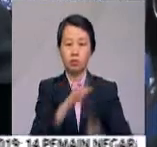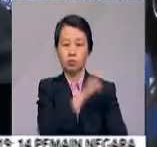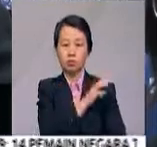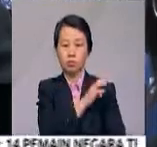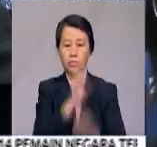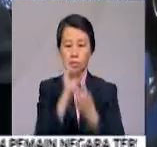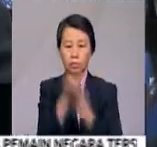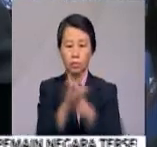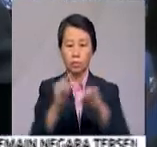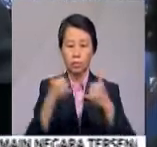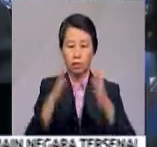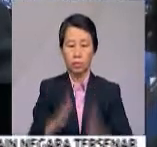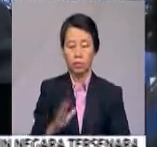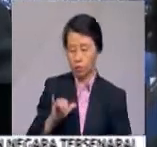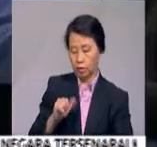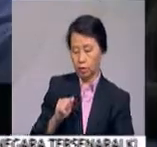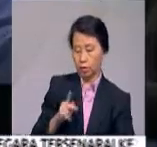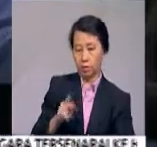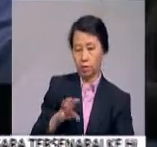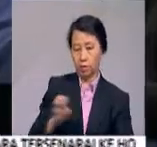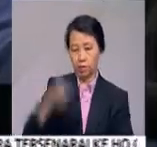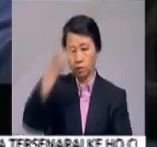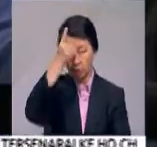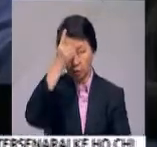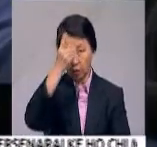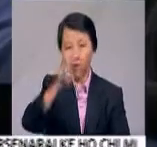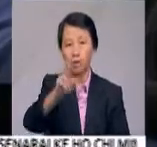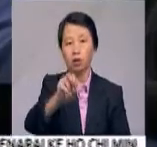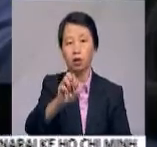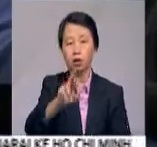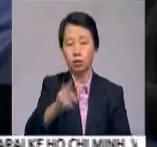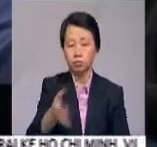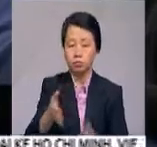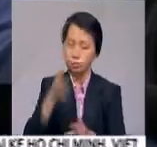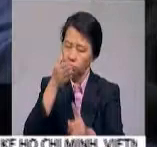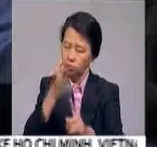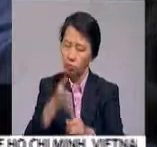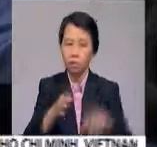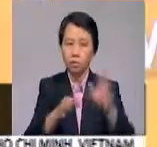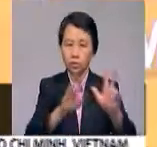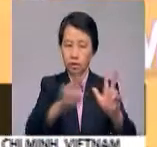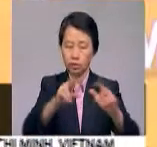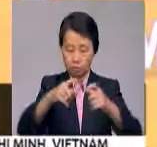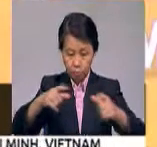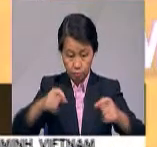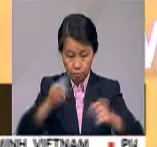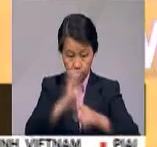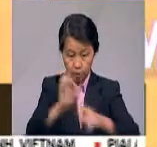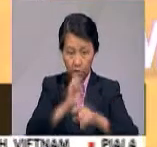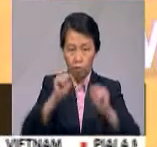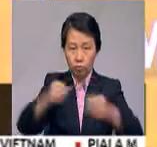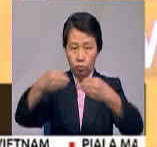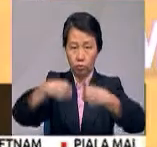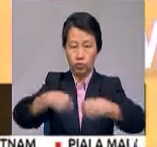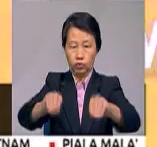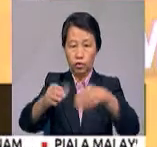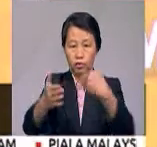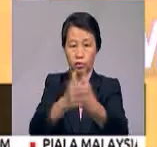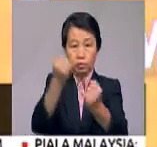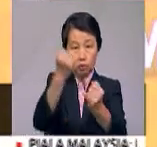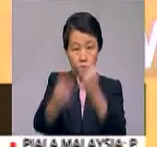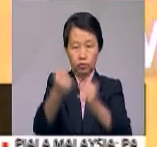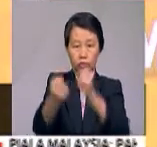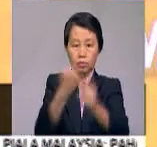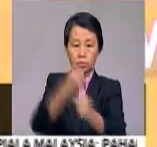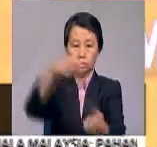Yayasan Kebajikan Atlet Kebangsaan YAKIB, Datuk Nurul Arifin Abdul Majid menyasarkan 3,000 Kepingan Emas mampu terjual sehingga penghujung